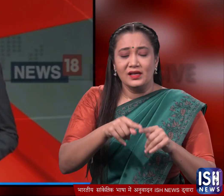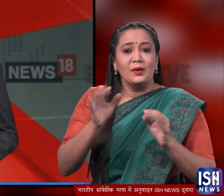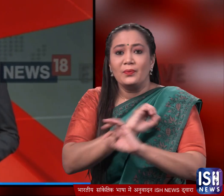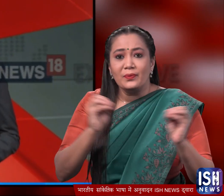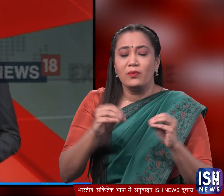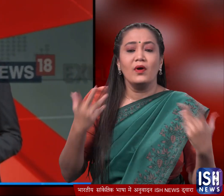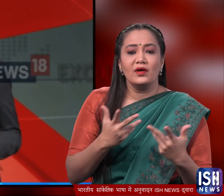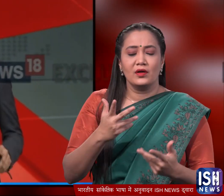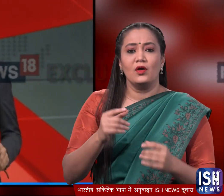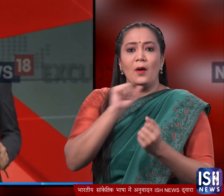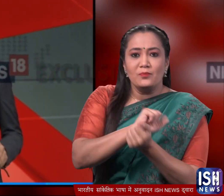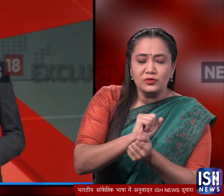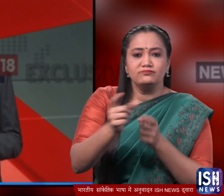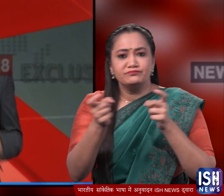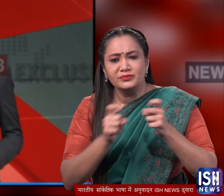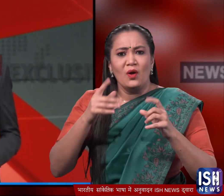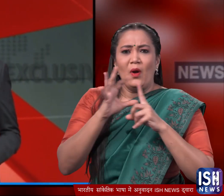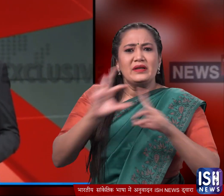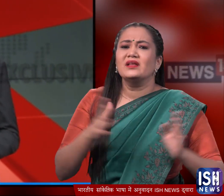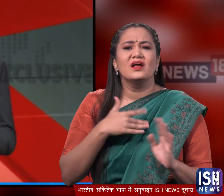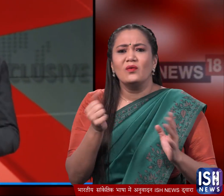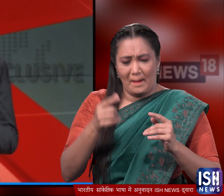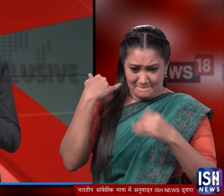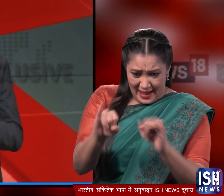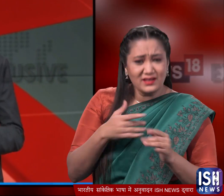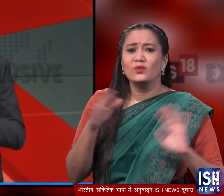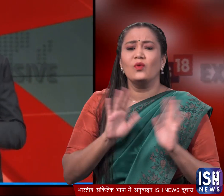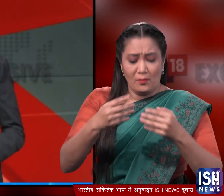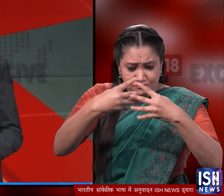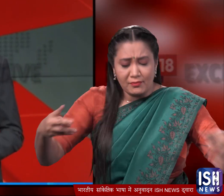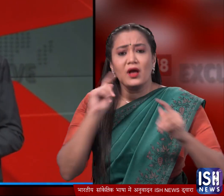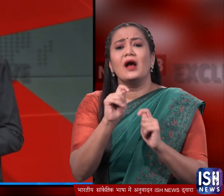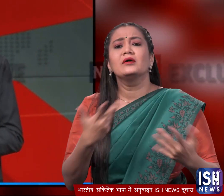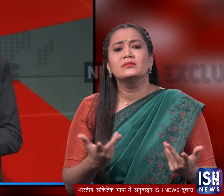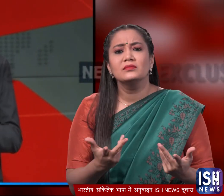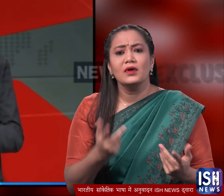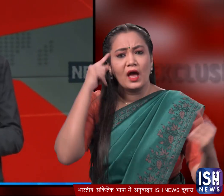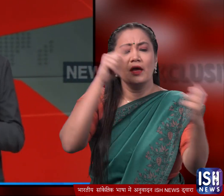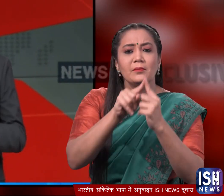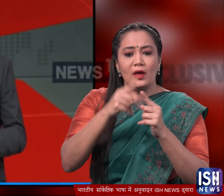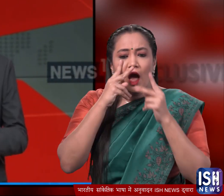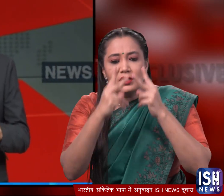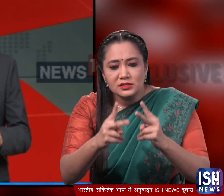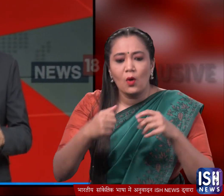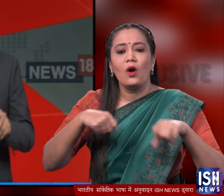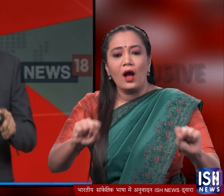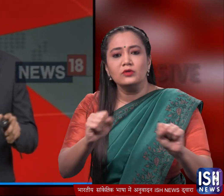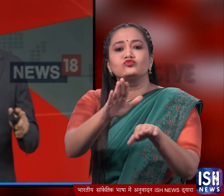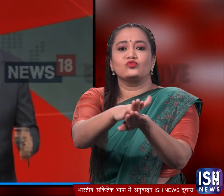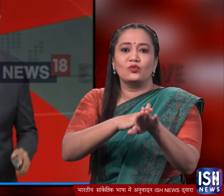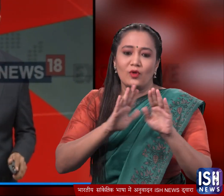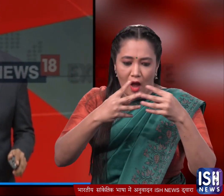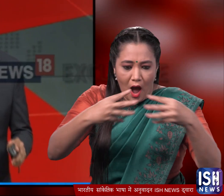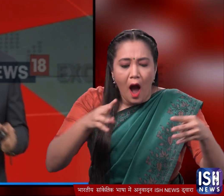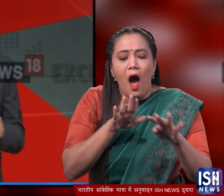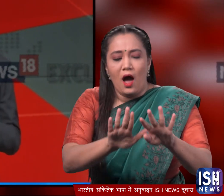लगाए गए कि पुलिस प्रशासन को हमसे कोई दुश्मनी है, बल्कि बैरिकेड लगाए इसलिए जाते हैं ताकि हम उन्हें देखकर अपनी गाड़ी की स्पीड